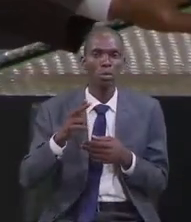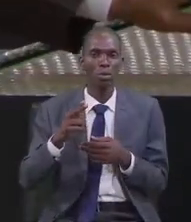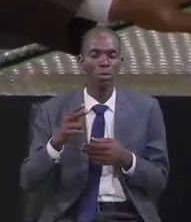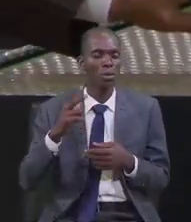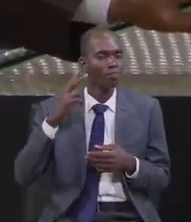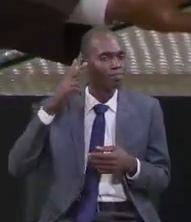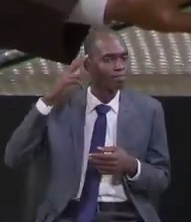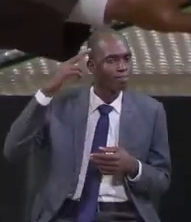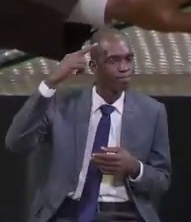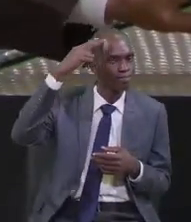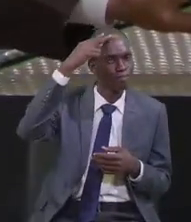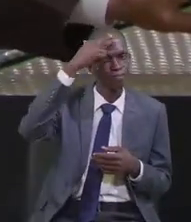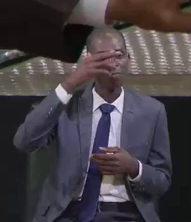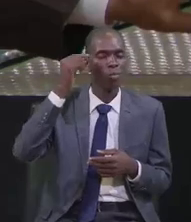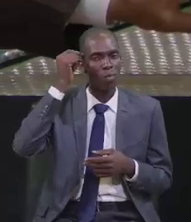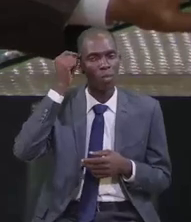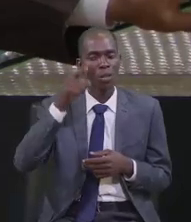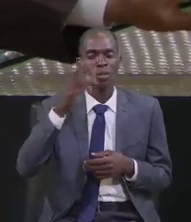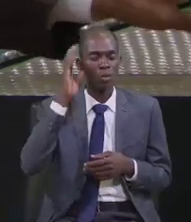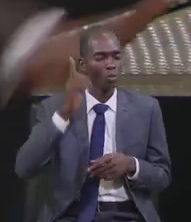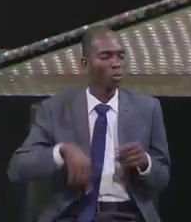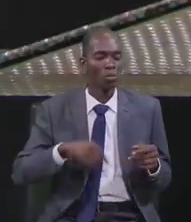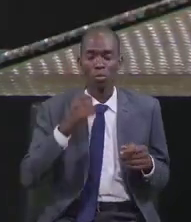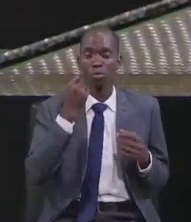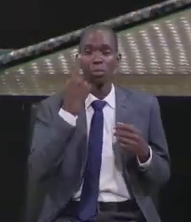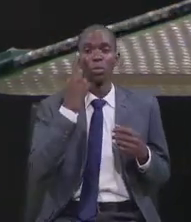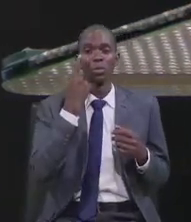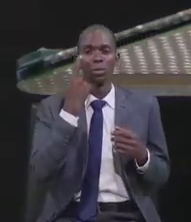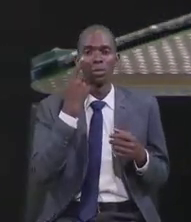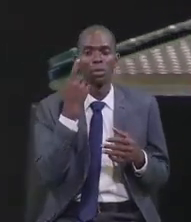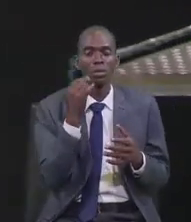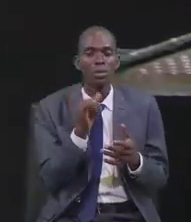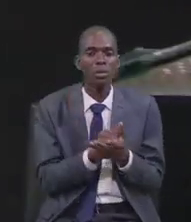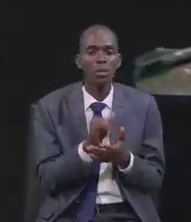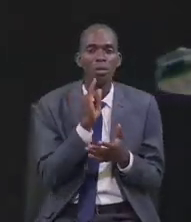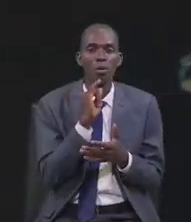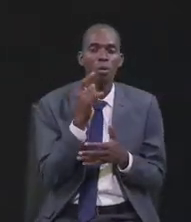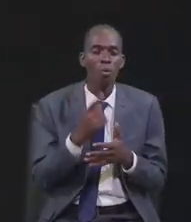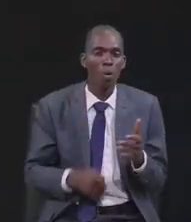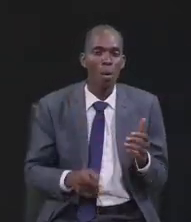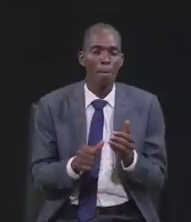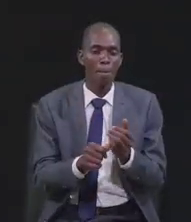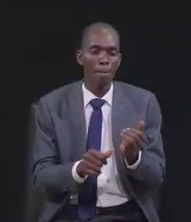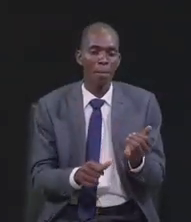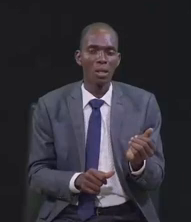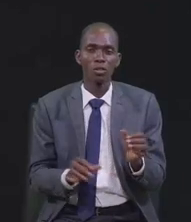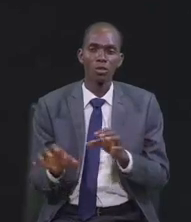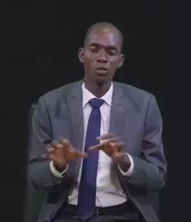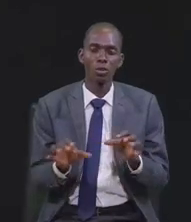te rase les cheveux sans te réveiller? Ah! C'est ce que la rétrogradation